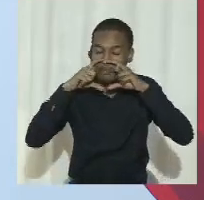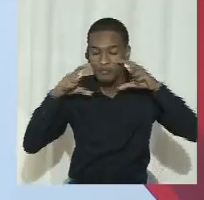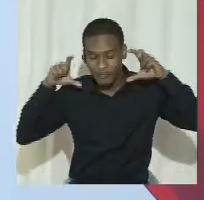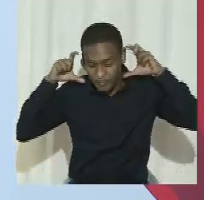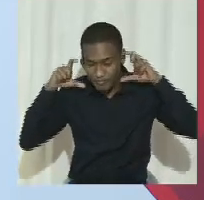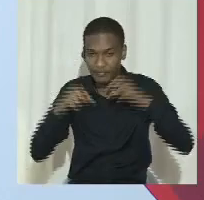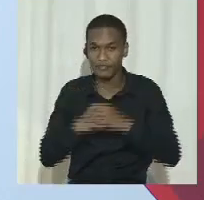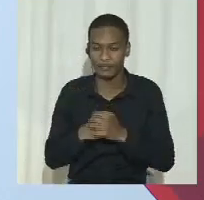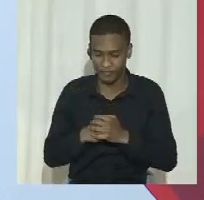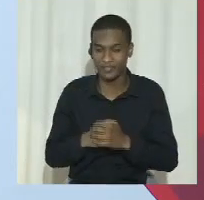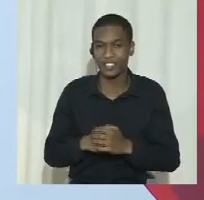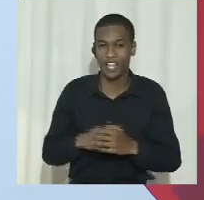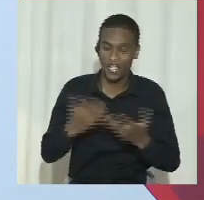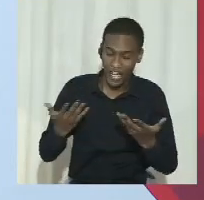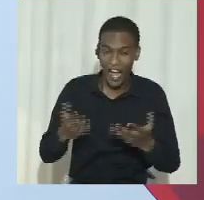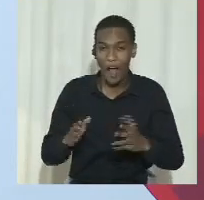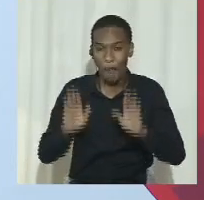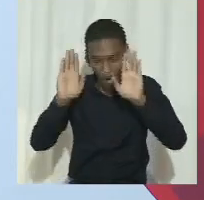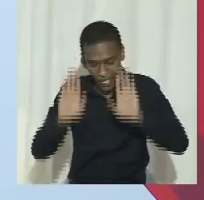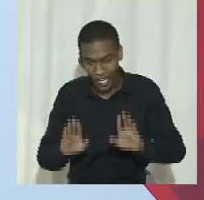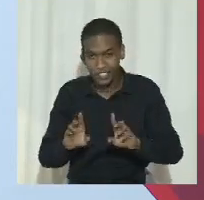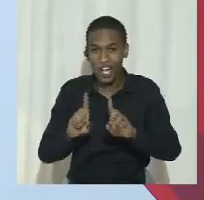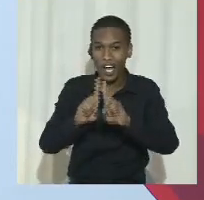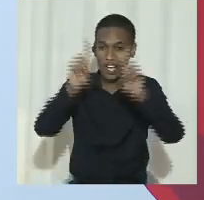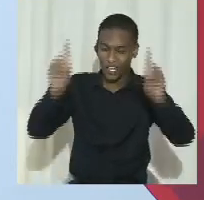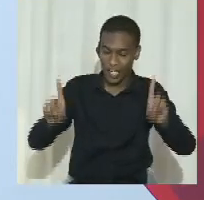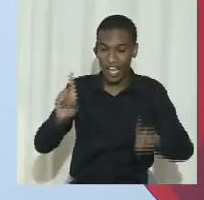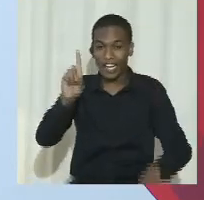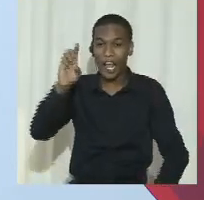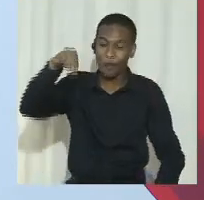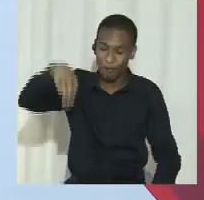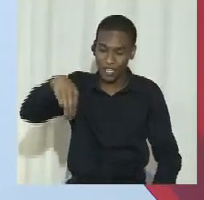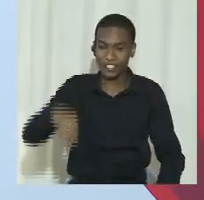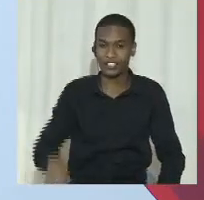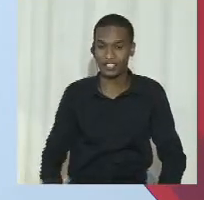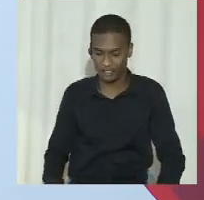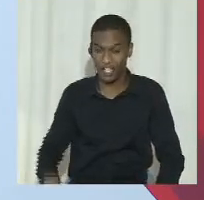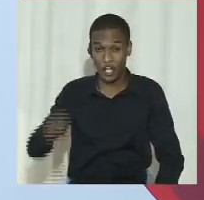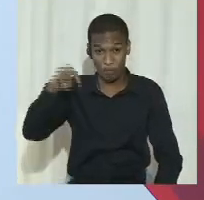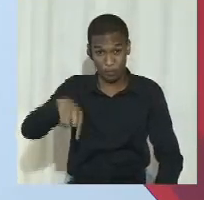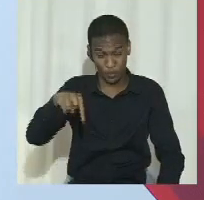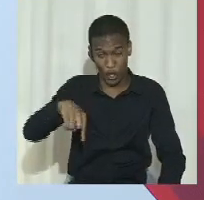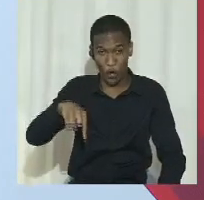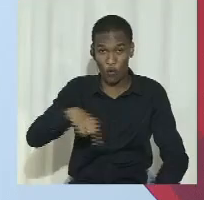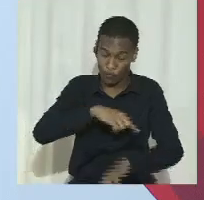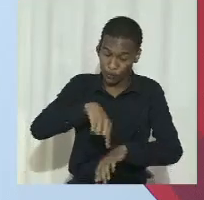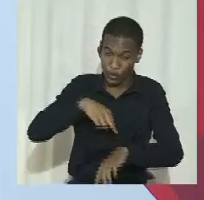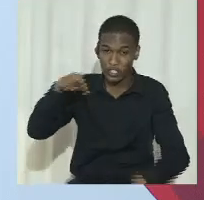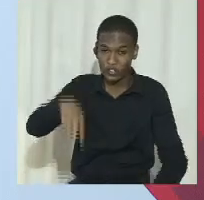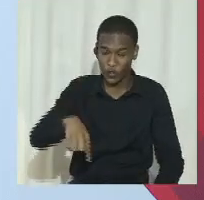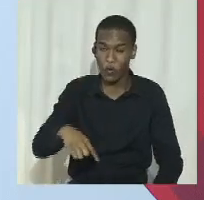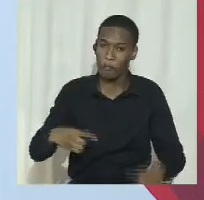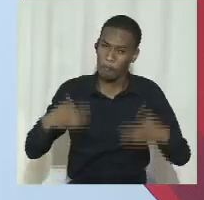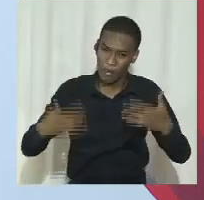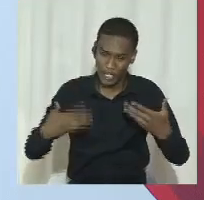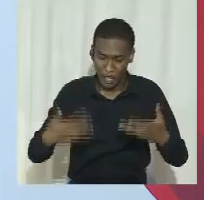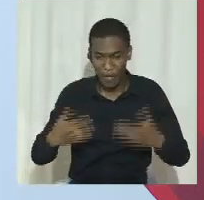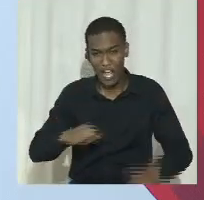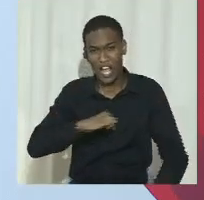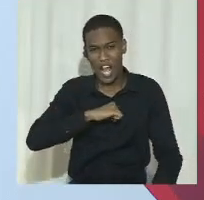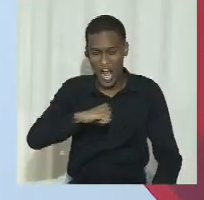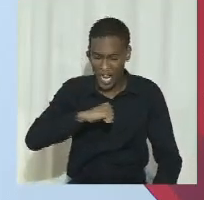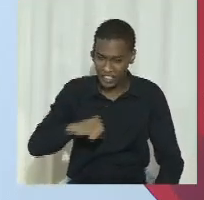ny fanajana ny elanelana iray metatra. Amin'izao fotoana izao betsaka ireo orinasa mirotsaka antsehatra